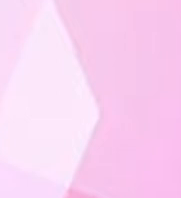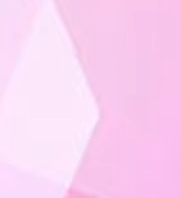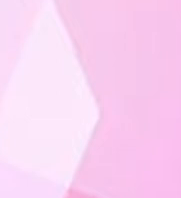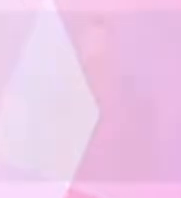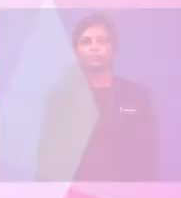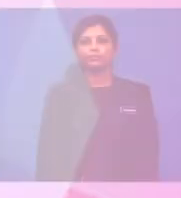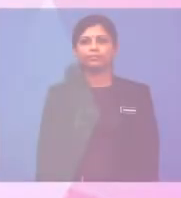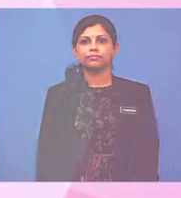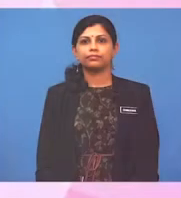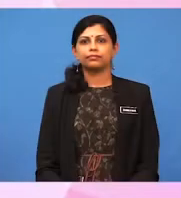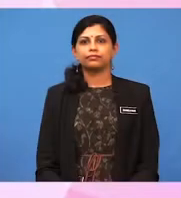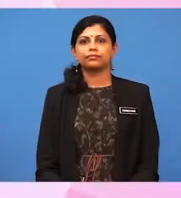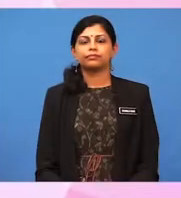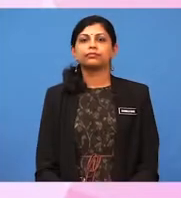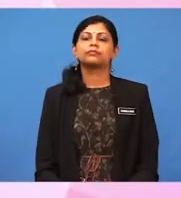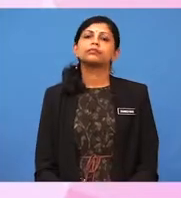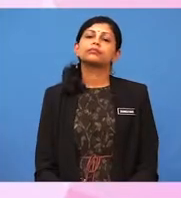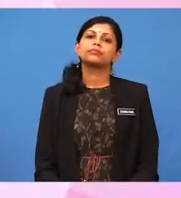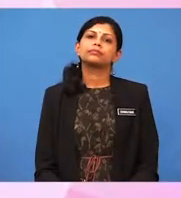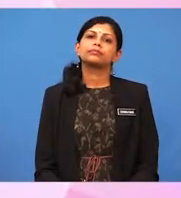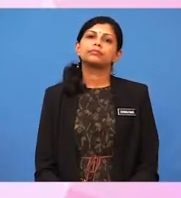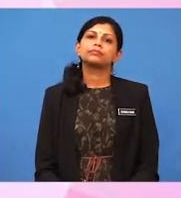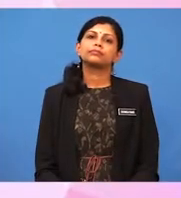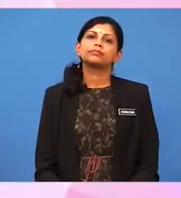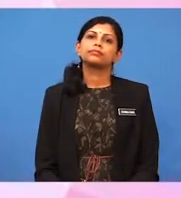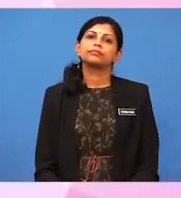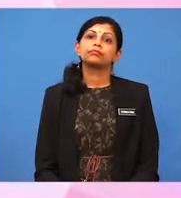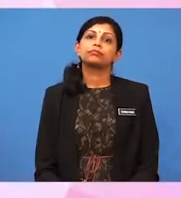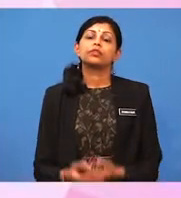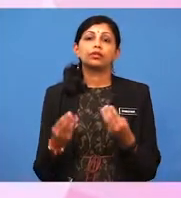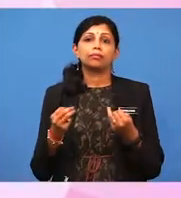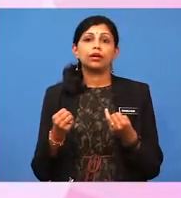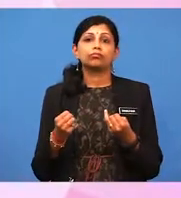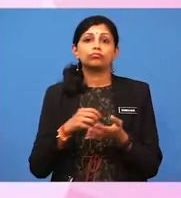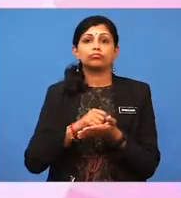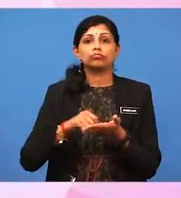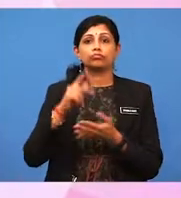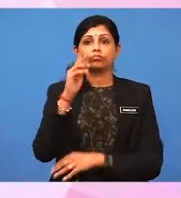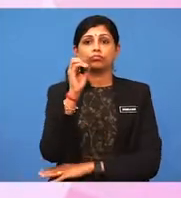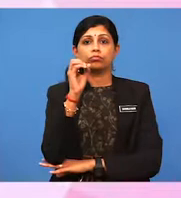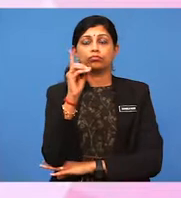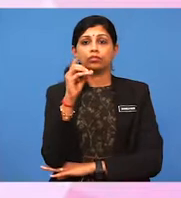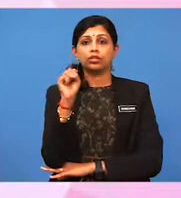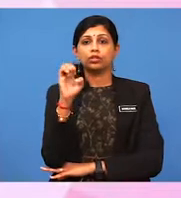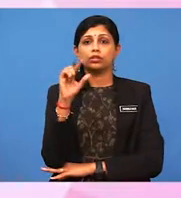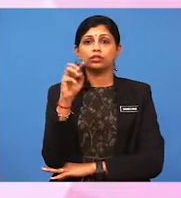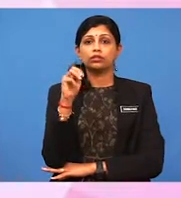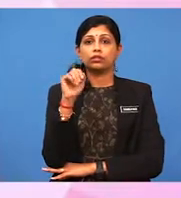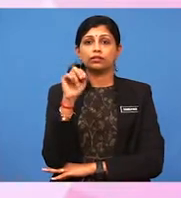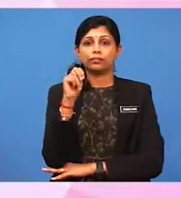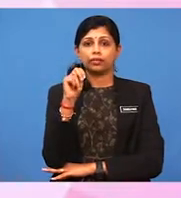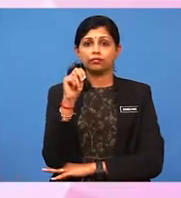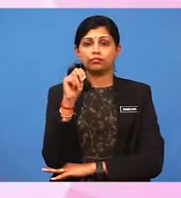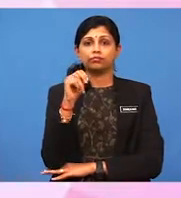Kiah." Berdasarkan pernyataan tersebut, tuliskan kod segmen yang melibatkan jenis data dengan